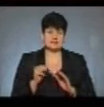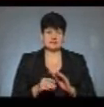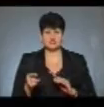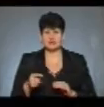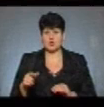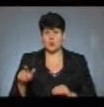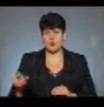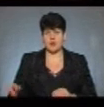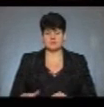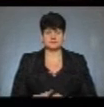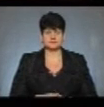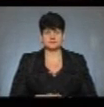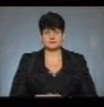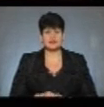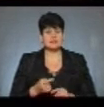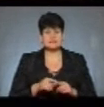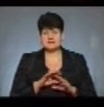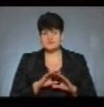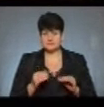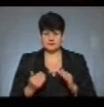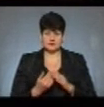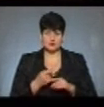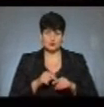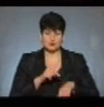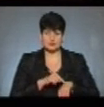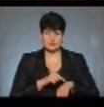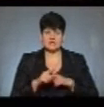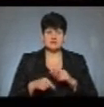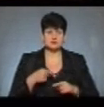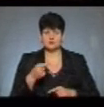тернополян. Це вся інформація на цю годину.